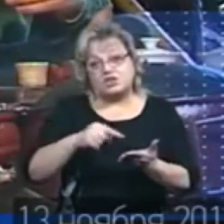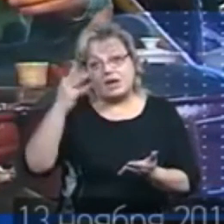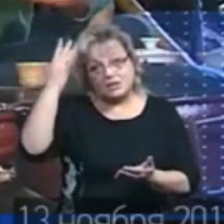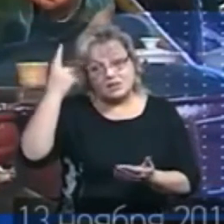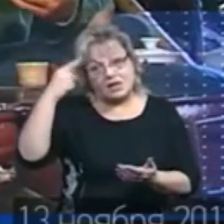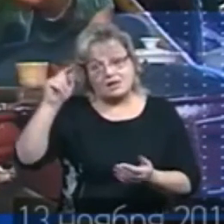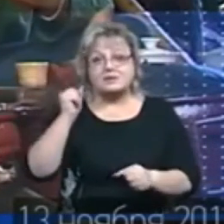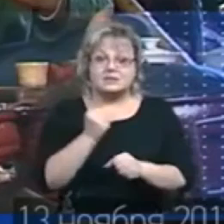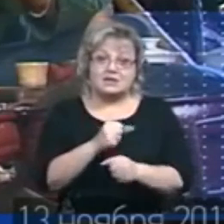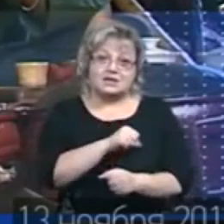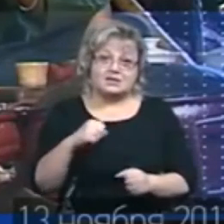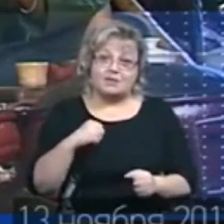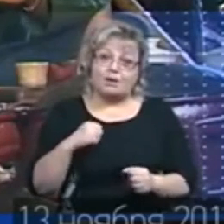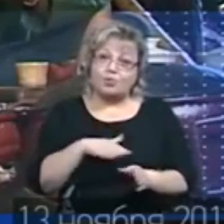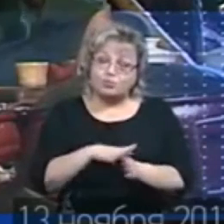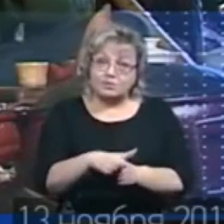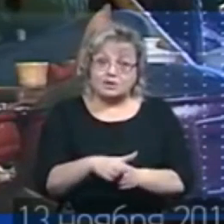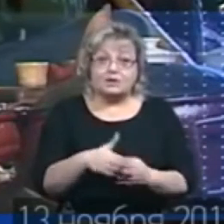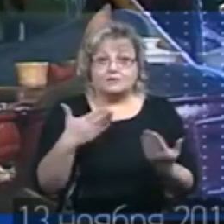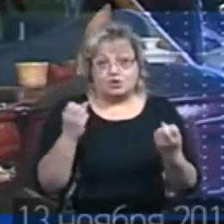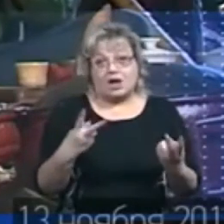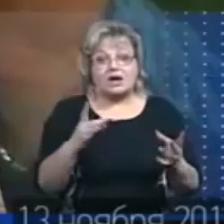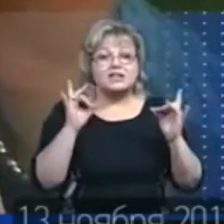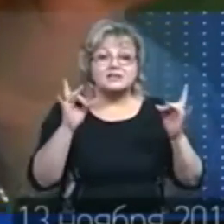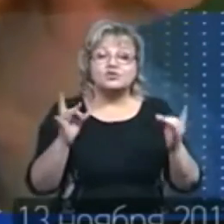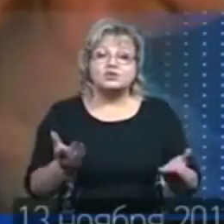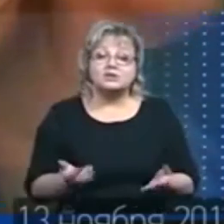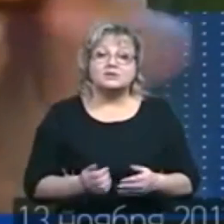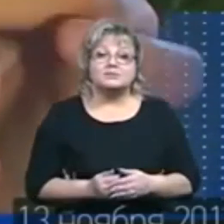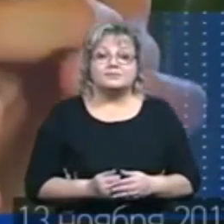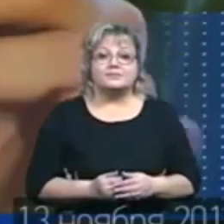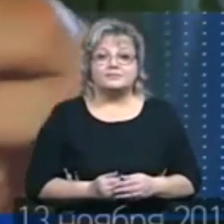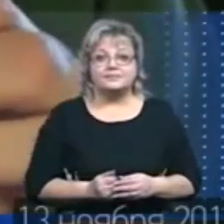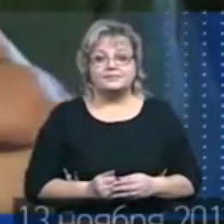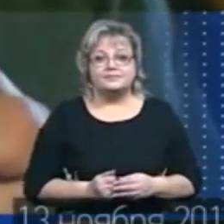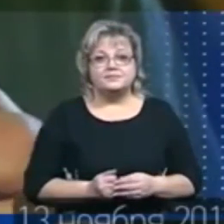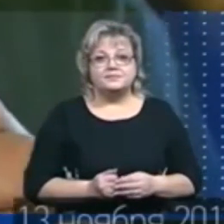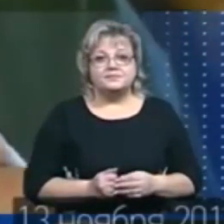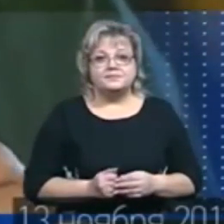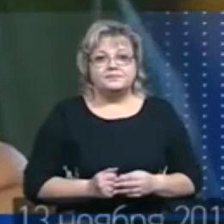идея сделать самому. И вот так она звучит.